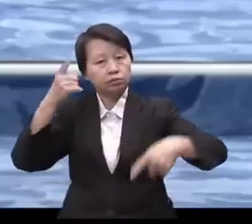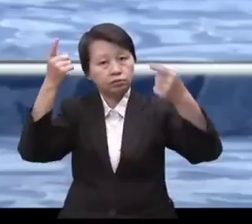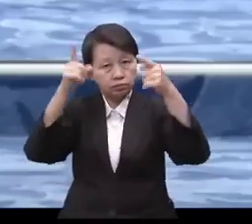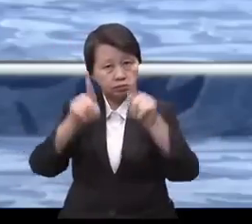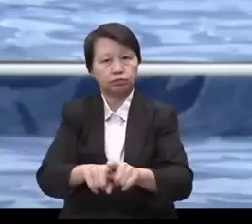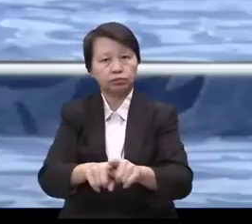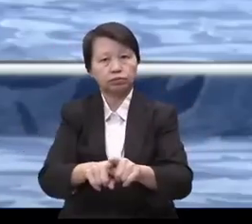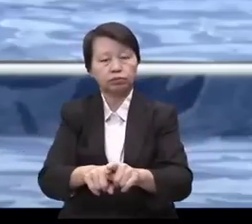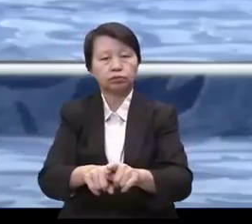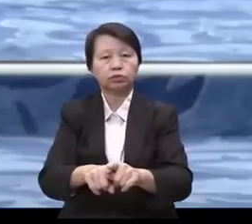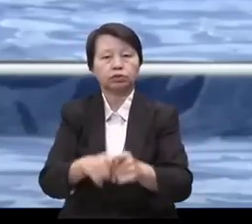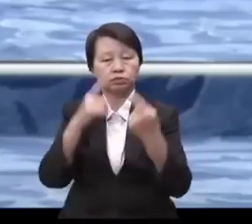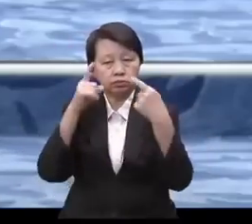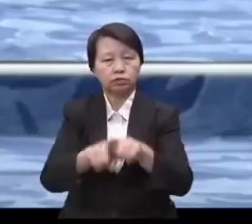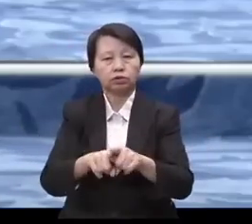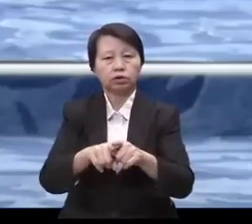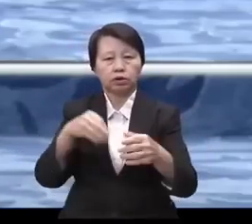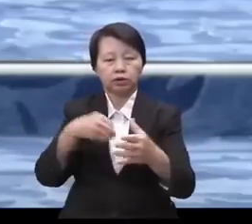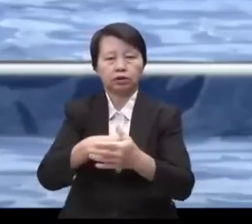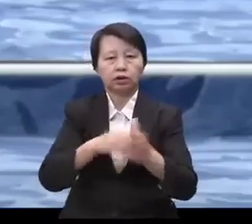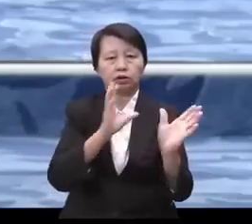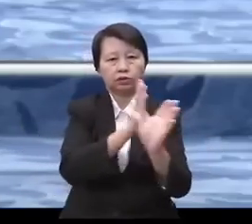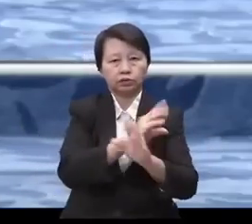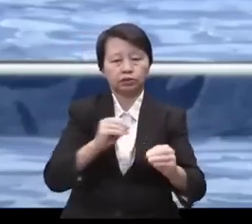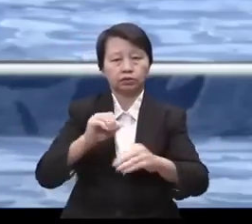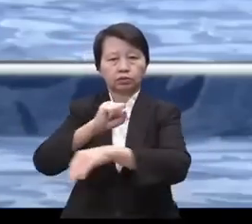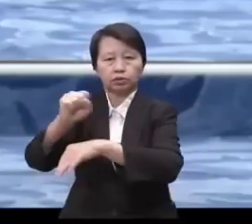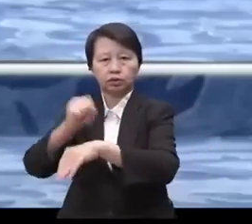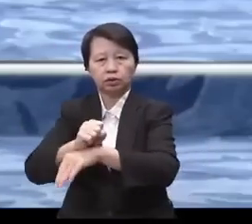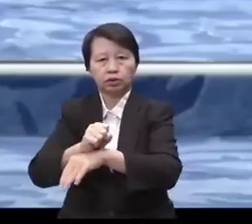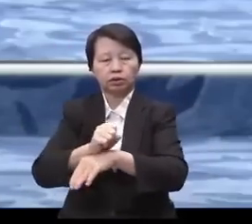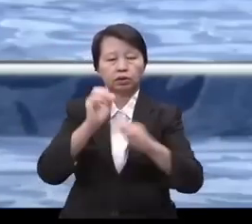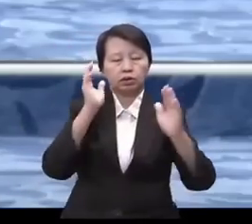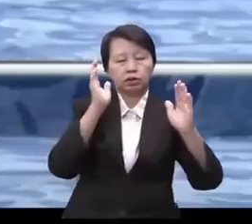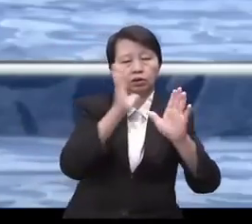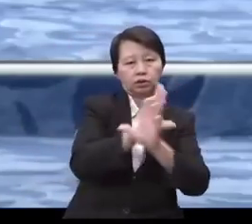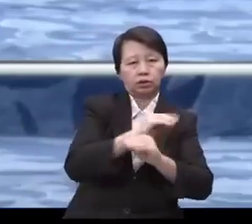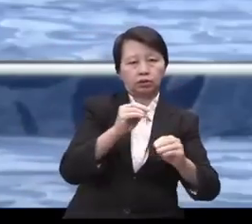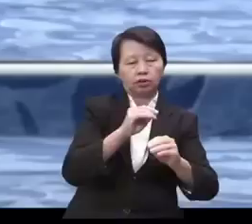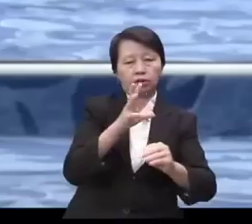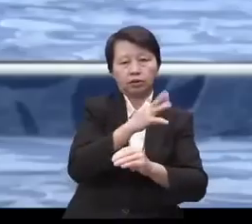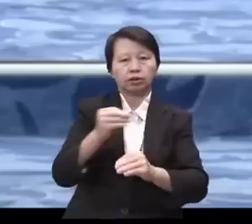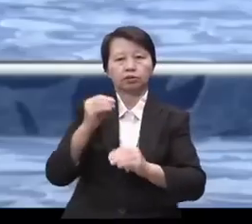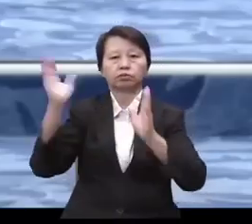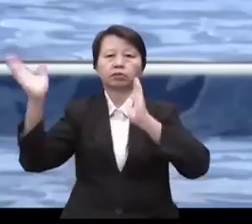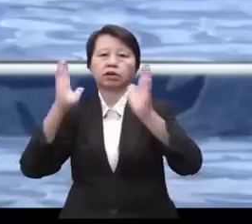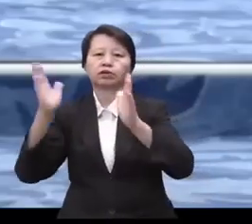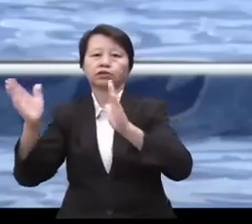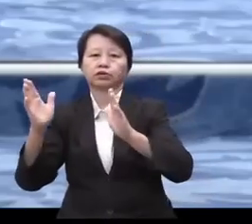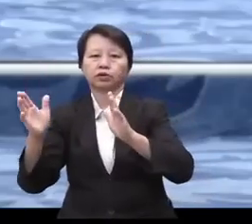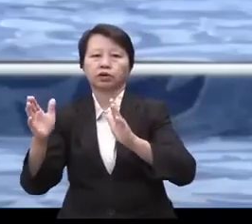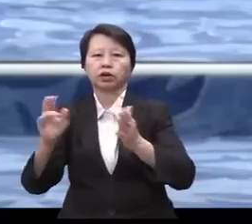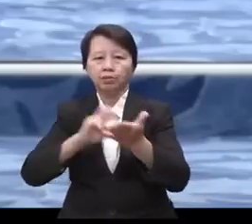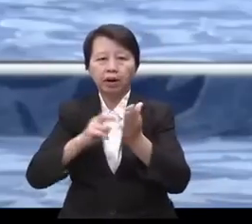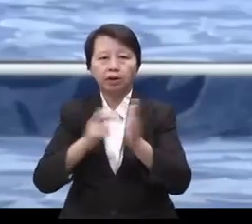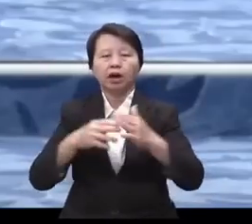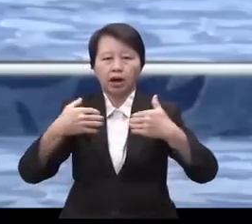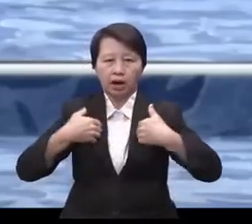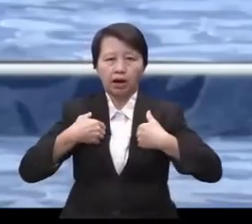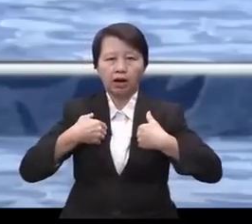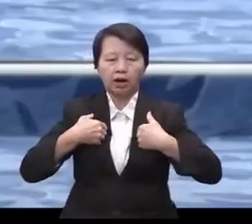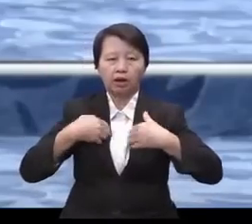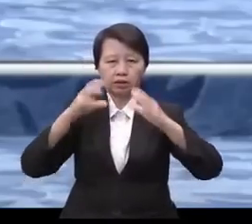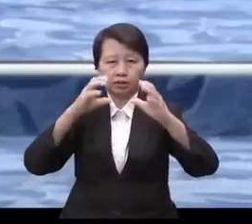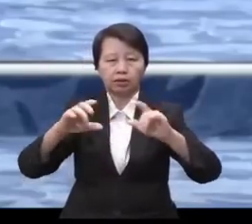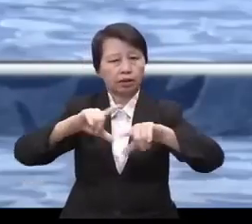oleh kerajaan Sarawak, Singapura dan Malaysia. Dan ini semua menunjukkan bahawa ada pendekatan yang